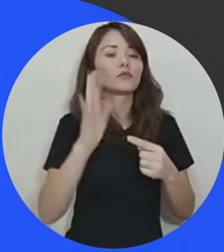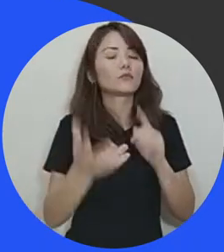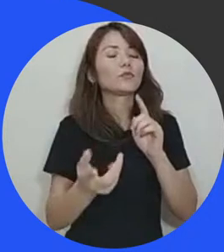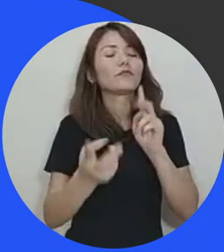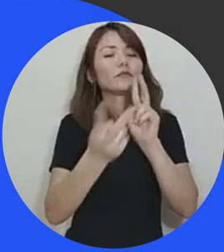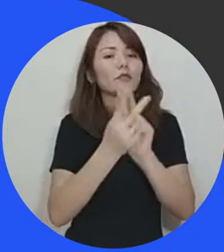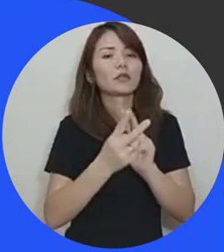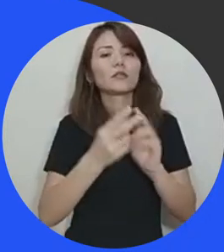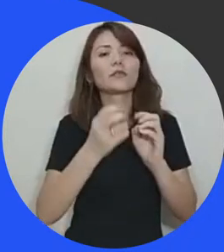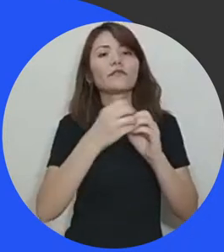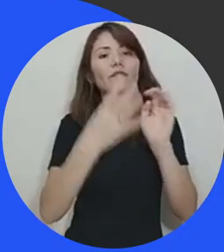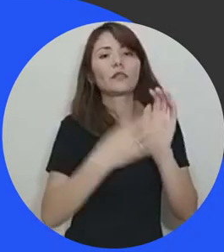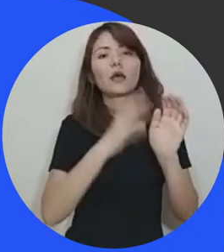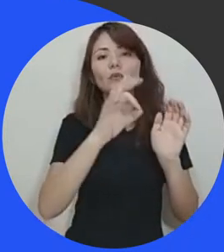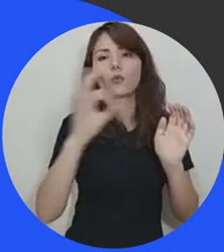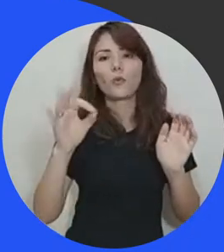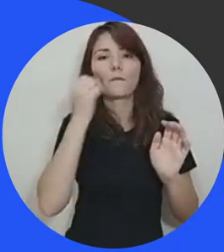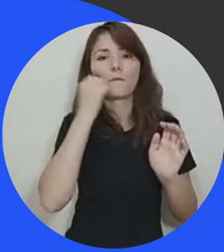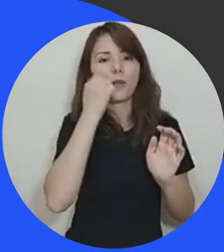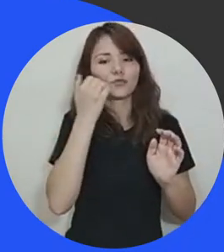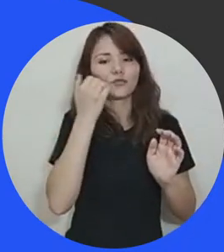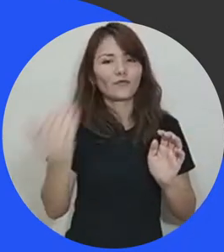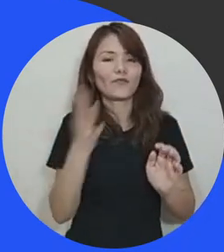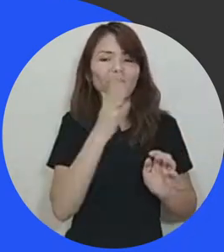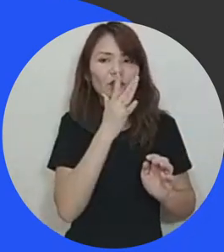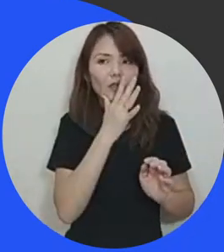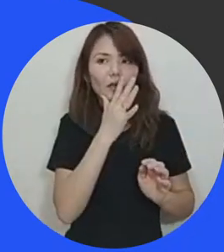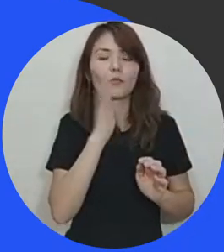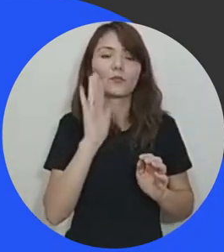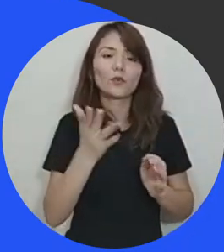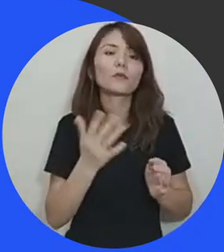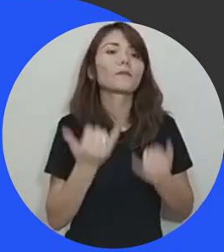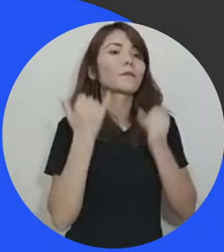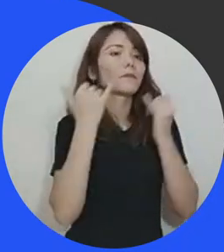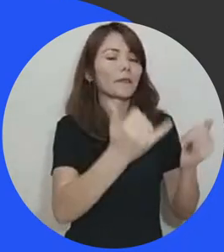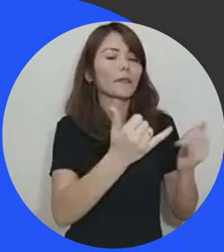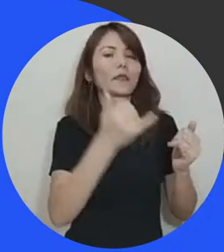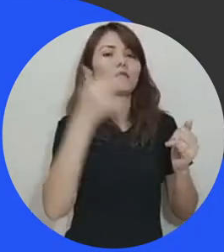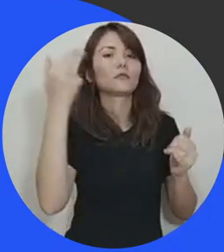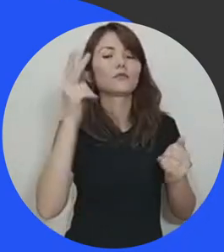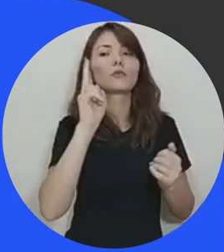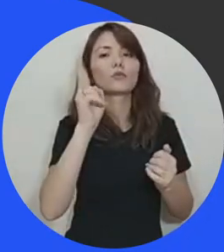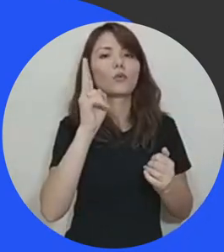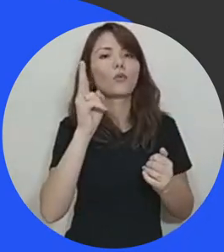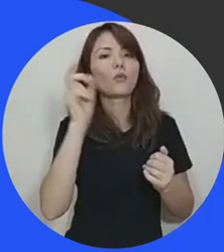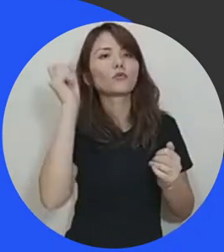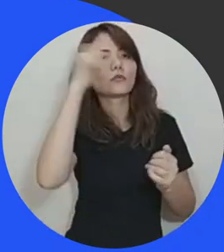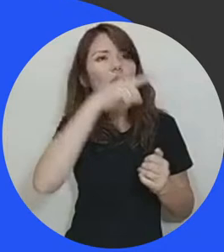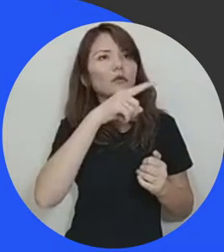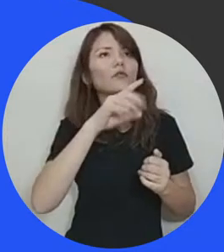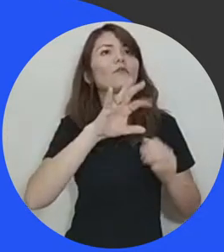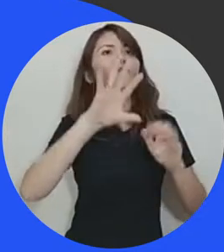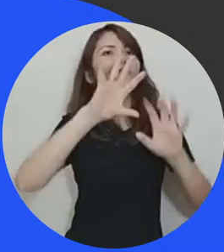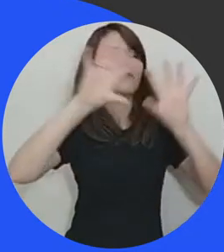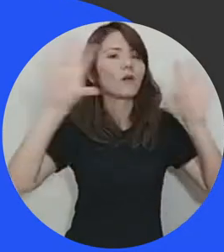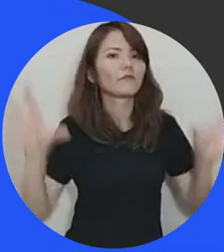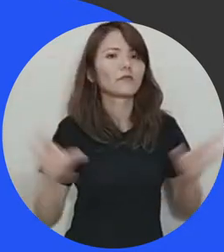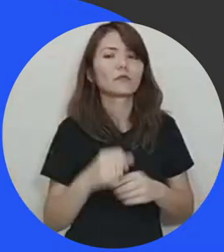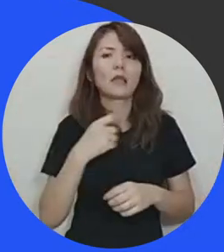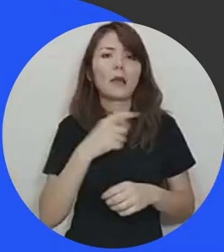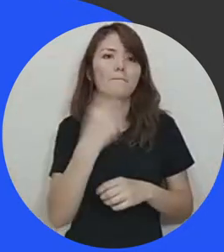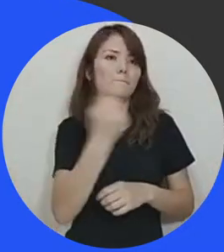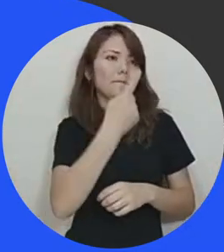состоится в 19:00 по московскому времени, будет посвящена тем, кто узнает все обо всем первыми. Это,